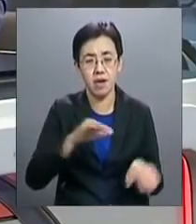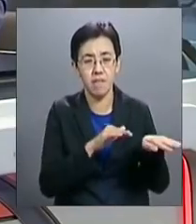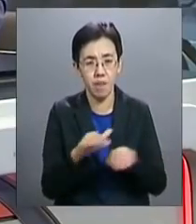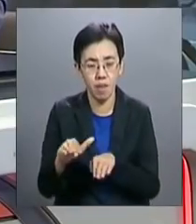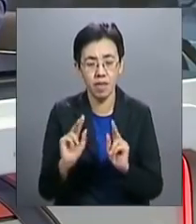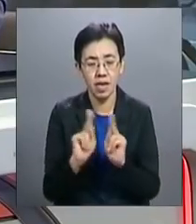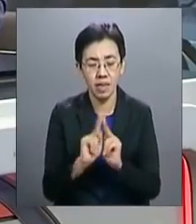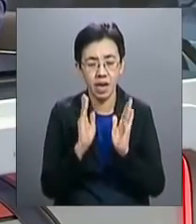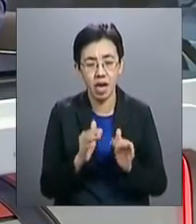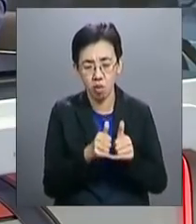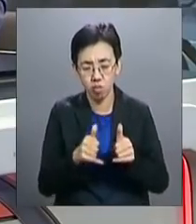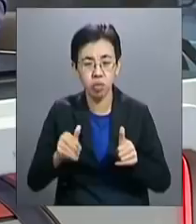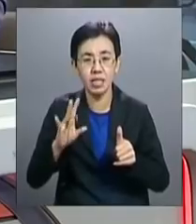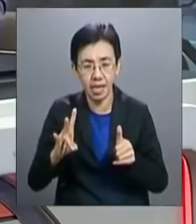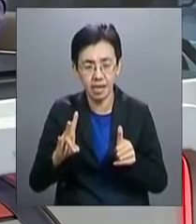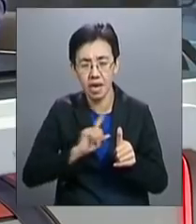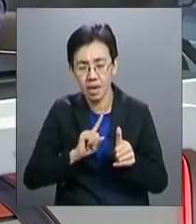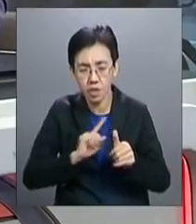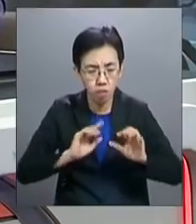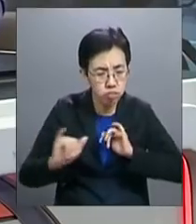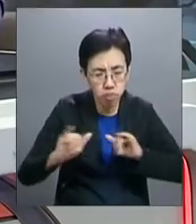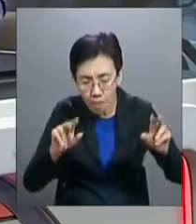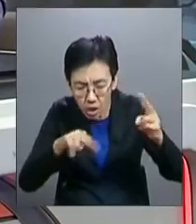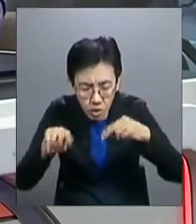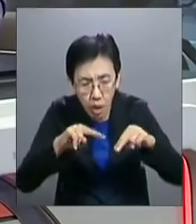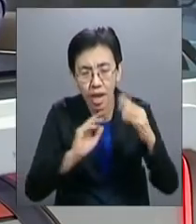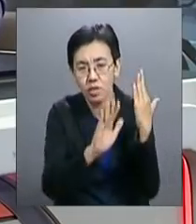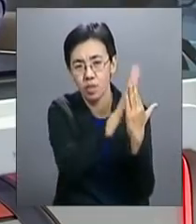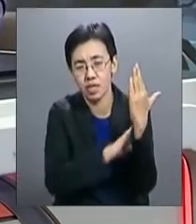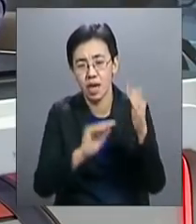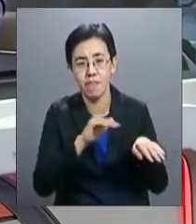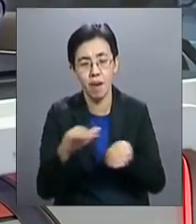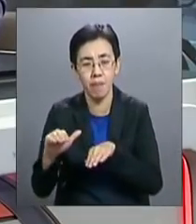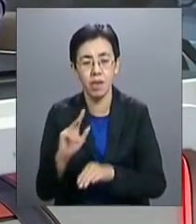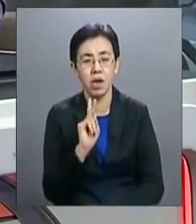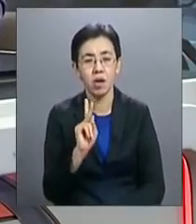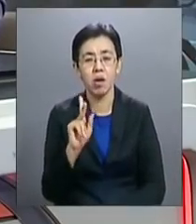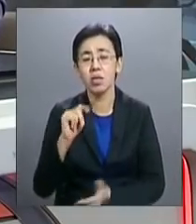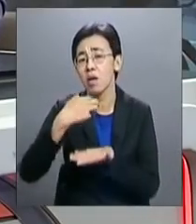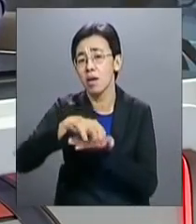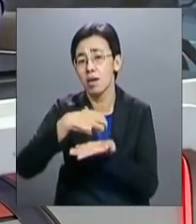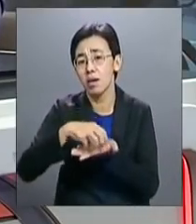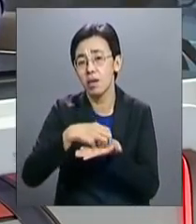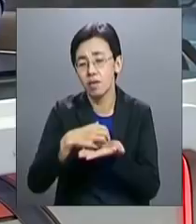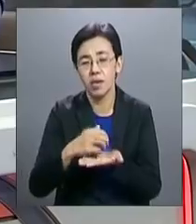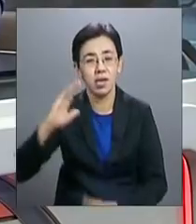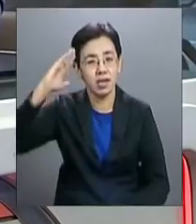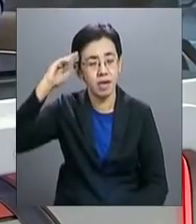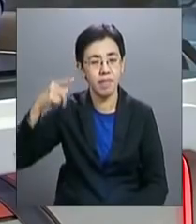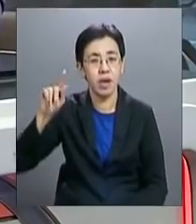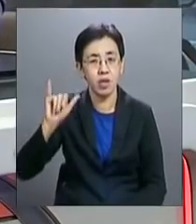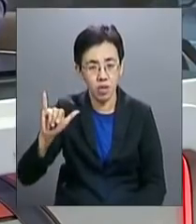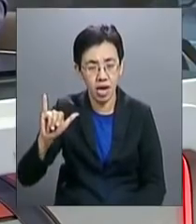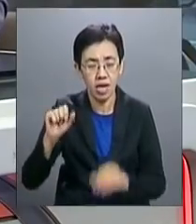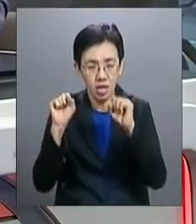ทั้ง7คนก็เตรียมจะลงพื้นที่ตรวจความพร้อมทั่วประเทศแล้วค่ะ ค่ะทางด้านกกต.ก็ระบุนะคะว่าหลังจากที่พลเอกประยุทธ์จันทร์โอชาต